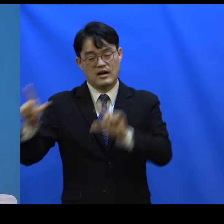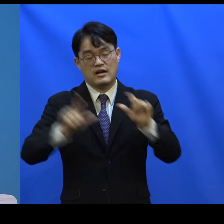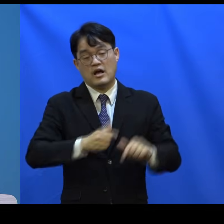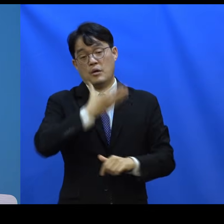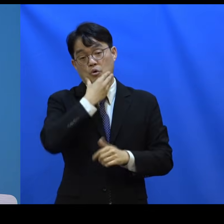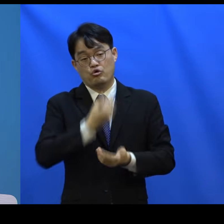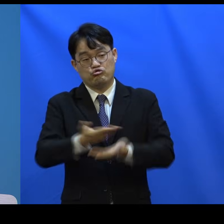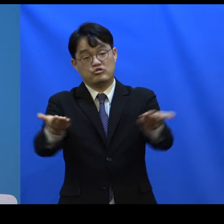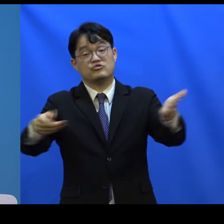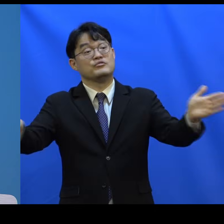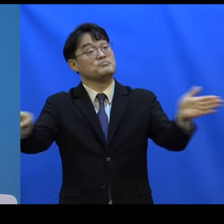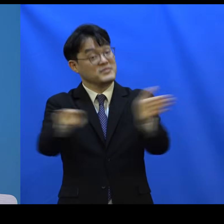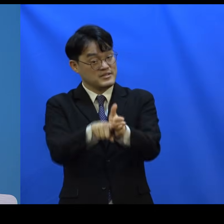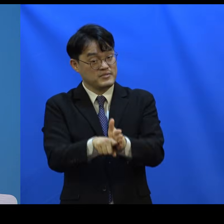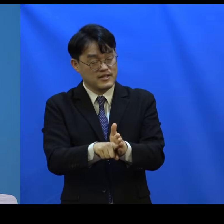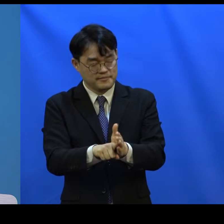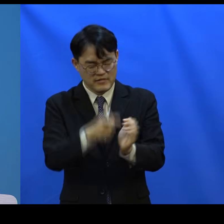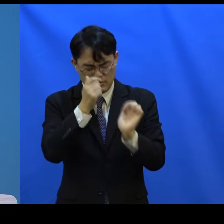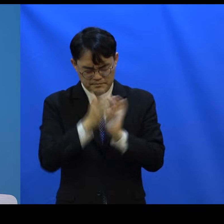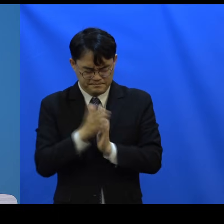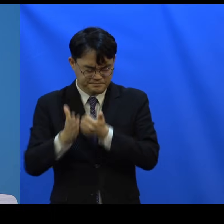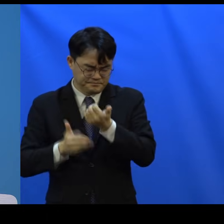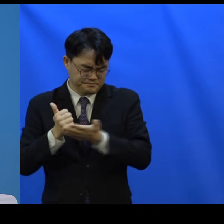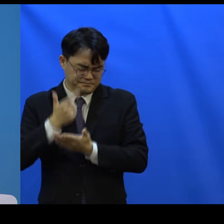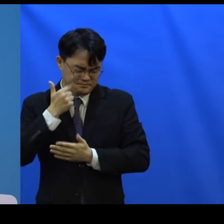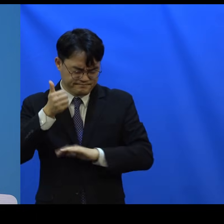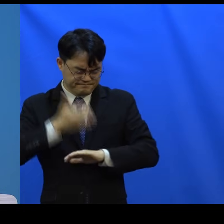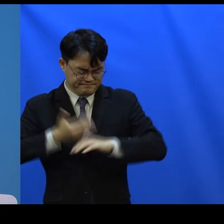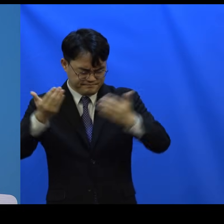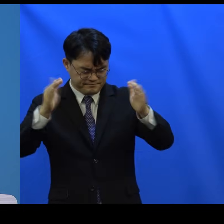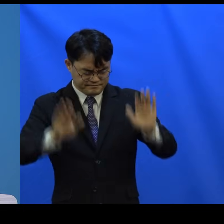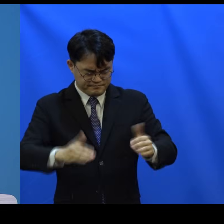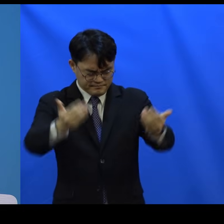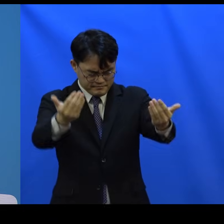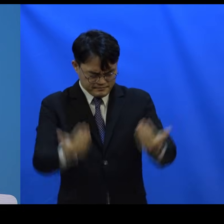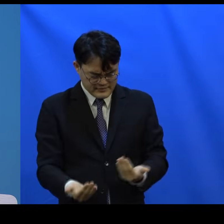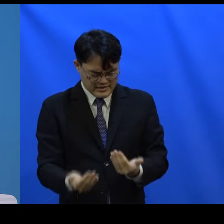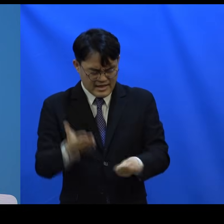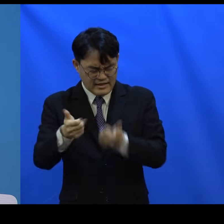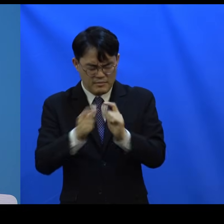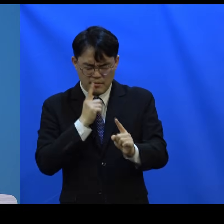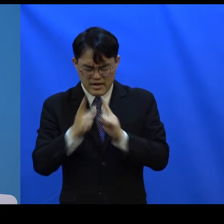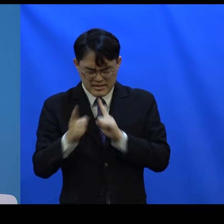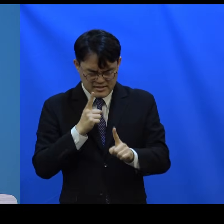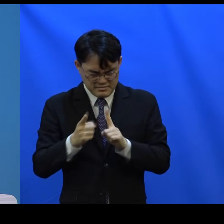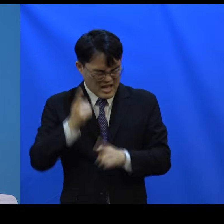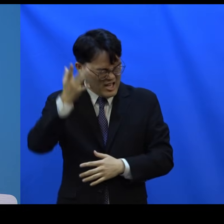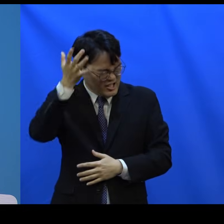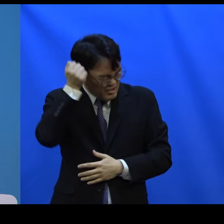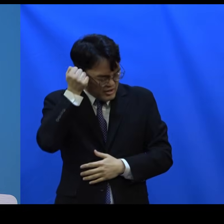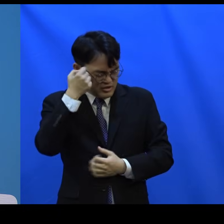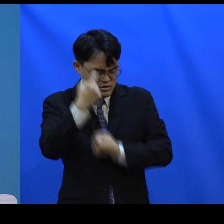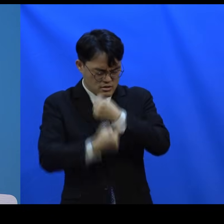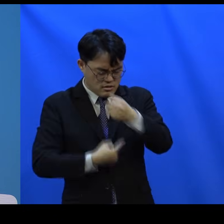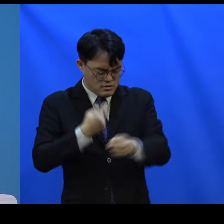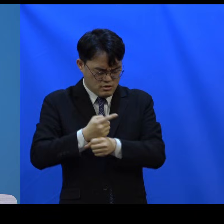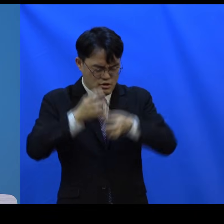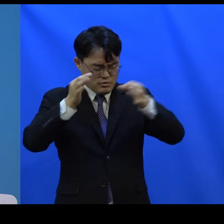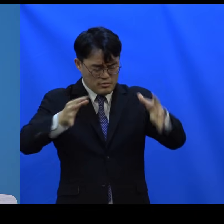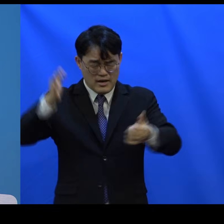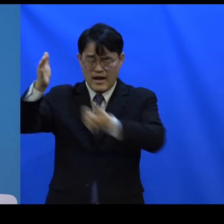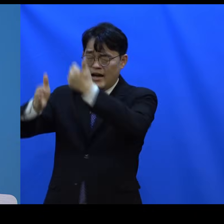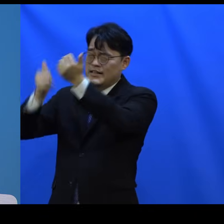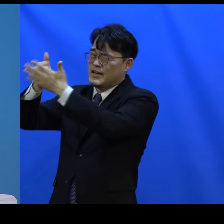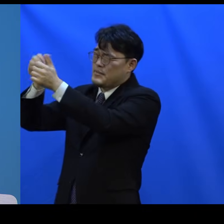믿습니다. 기도하겠습니다. 하나님 아버지, 감사합니다. 오늘 우리가 주신 말씀 붙들고 이 한 해 동안 하나님 사랑하는